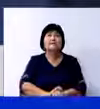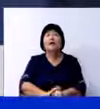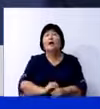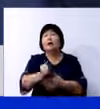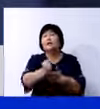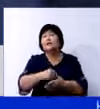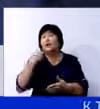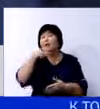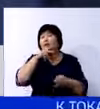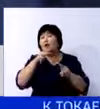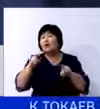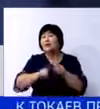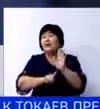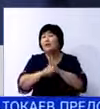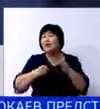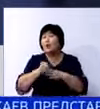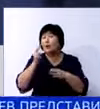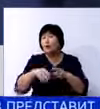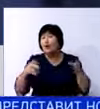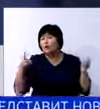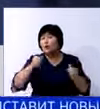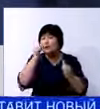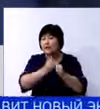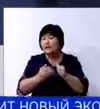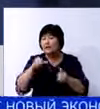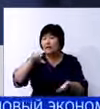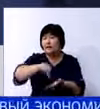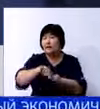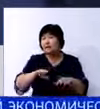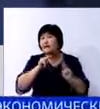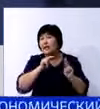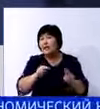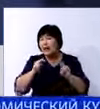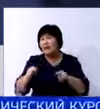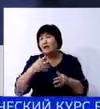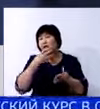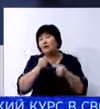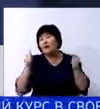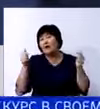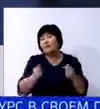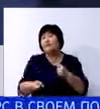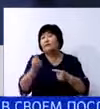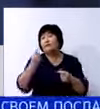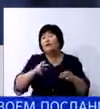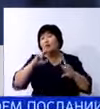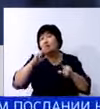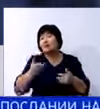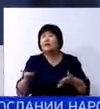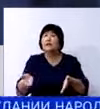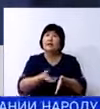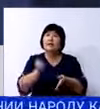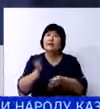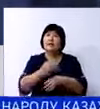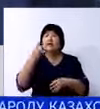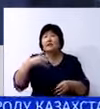Держите на личном контроле от начала до конца. Нужно ежедневно быть на месте и контролировать, своевременно выявлять и устранять недостатки.